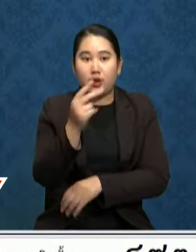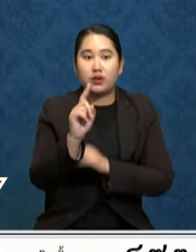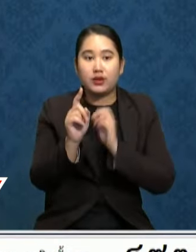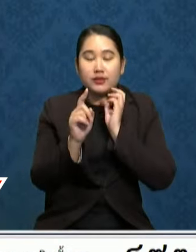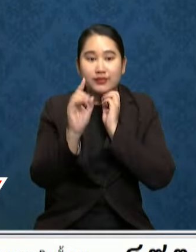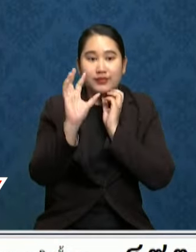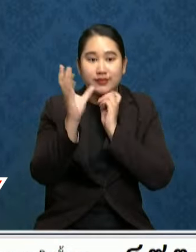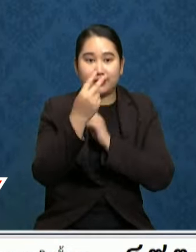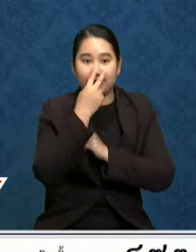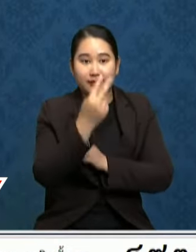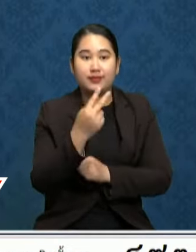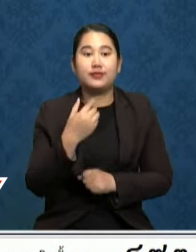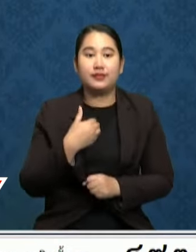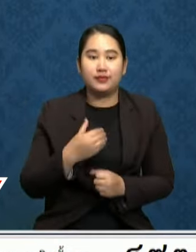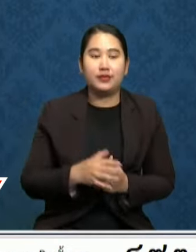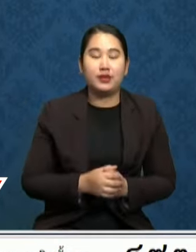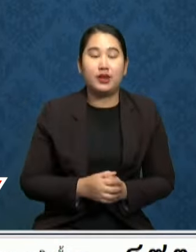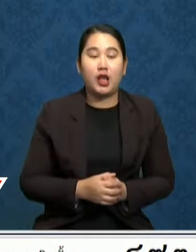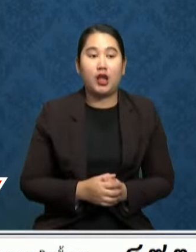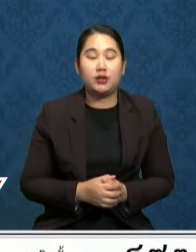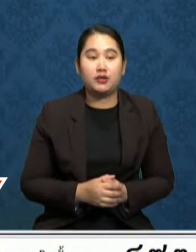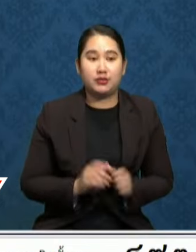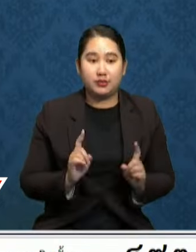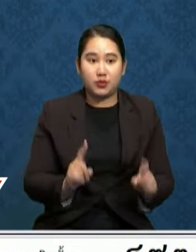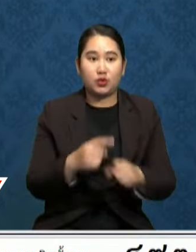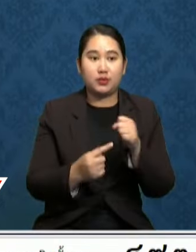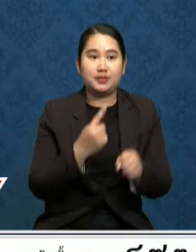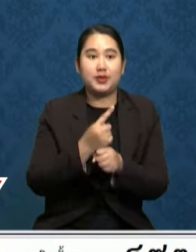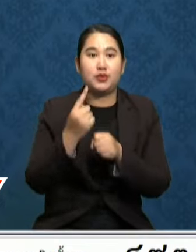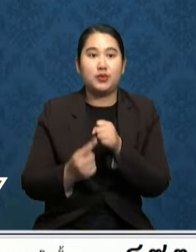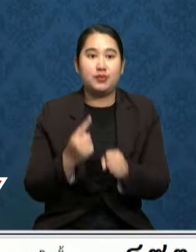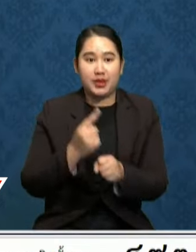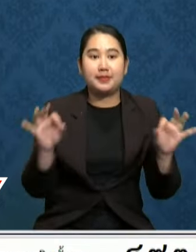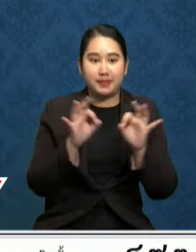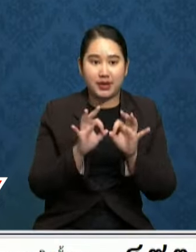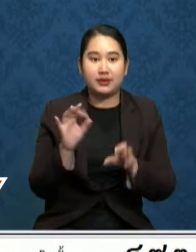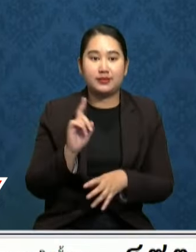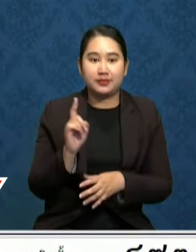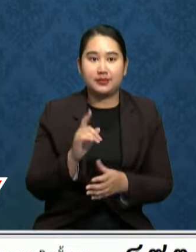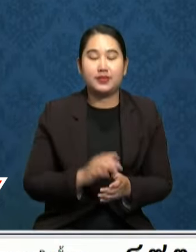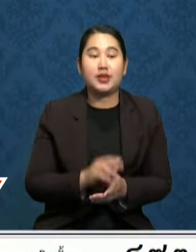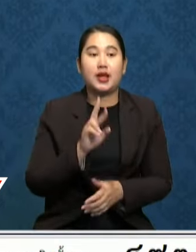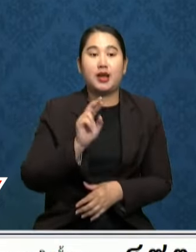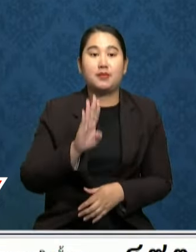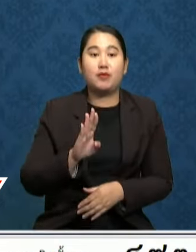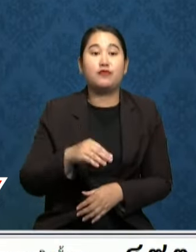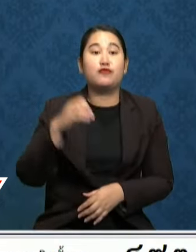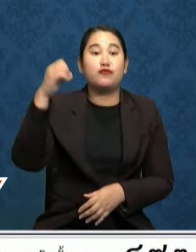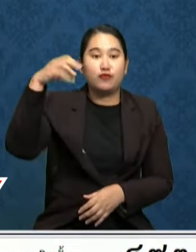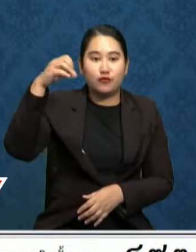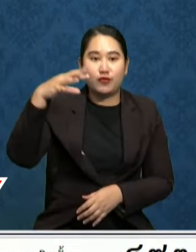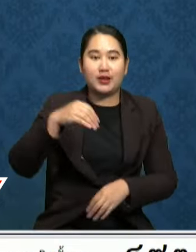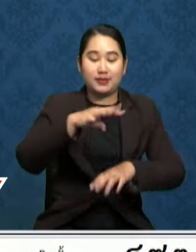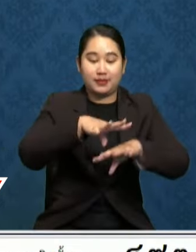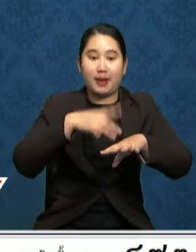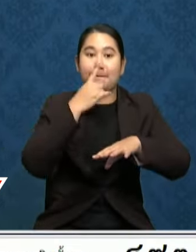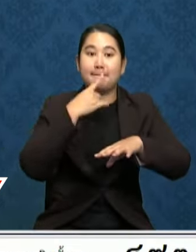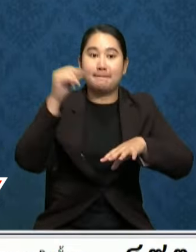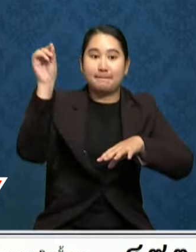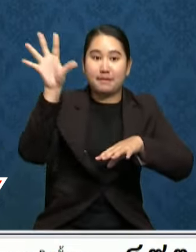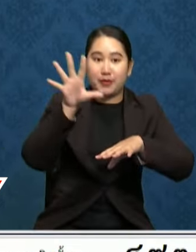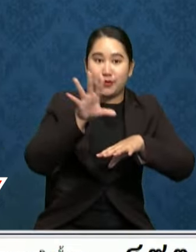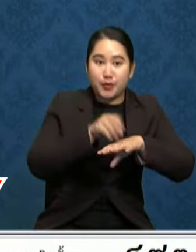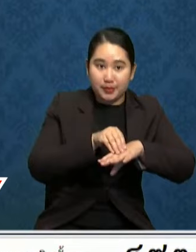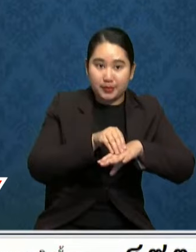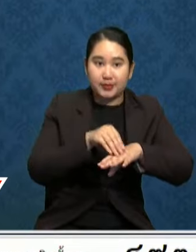ากนอกโลกยัเห็นครทํทานถ้าติดกนทุกปีขนาดนี้ ที่สำคญครททานครับระบบไฟ SolarSales พลังงานแสงอดิษย์ทั้ง